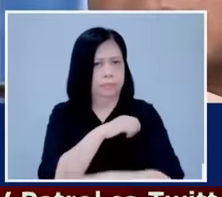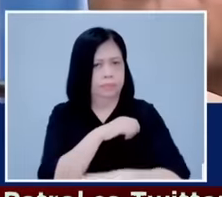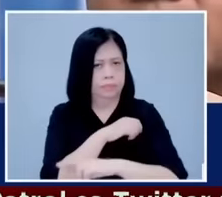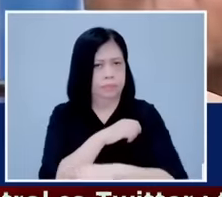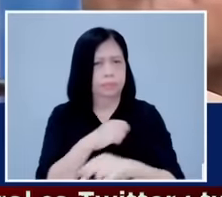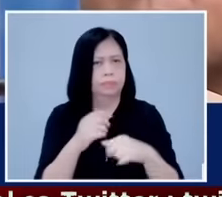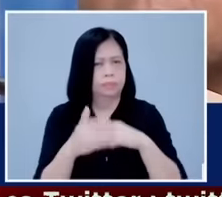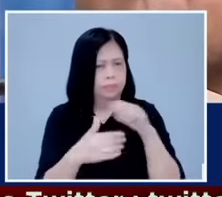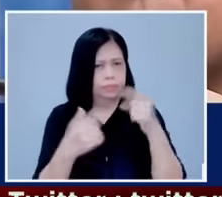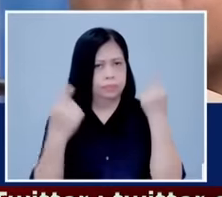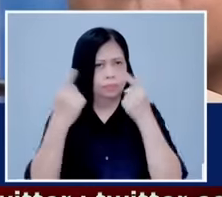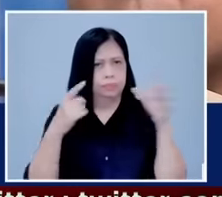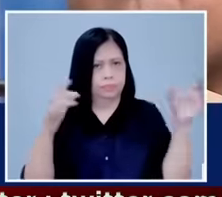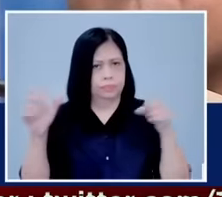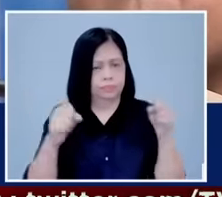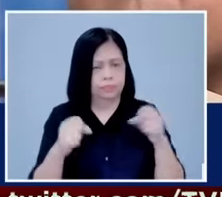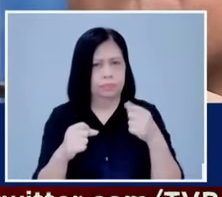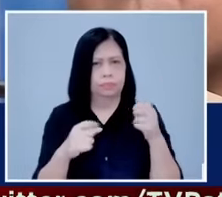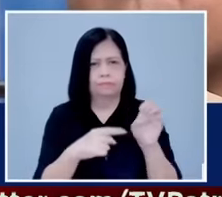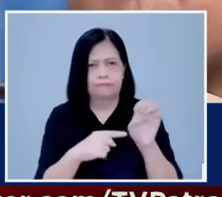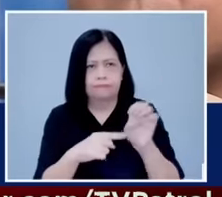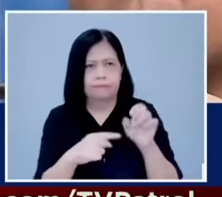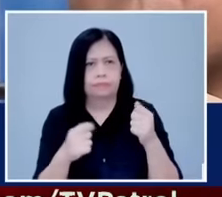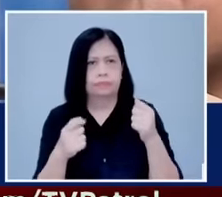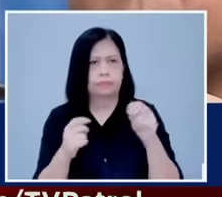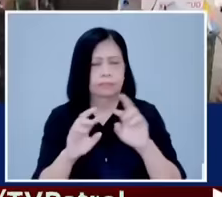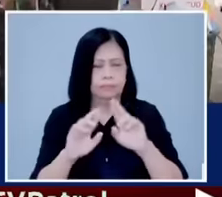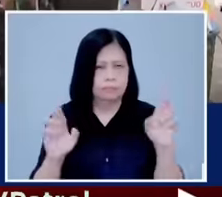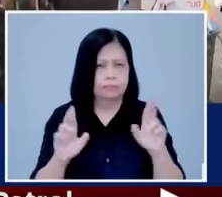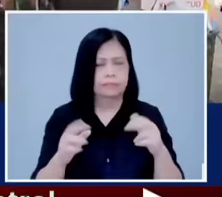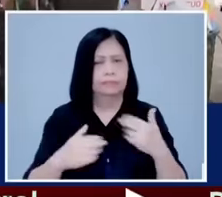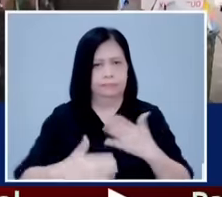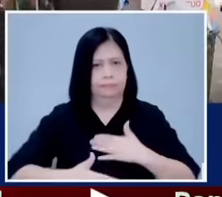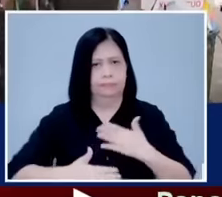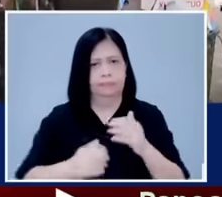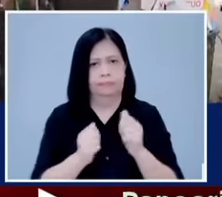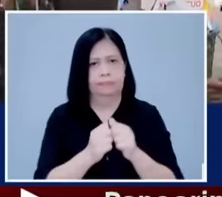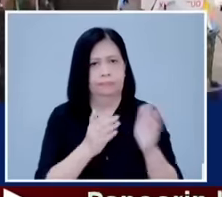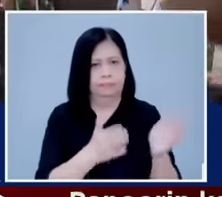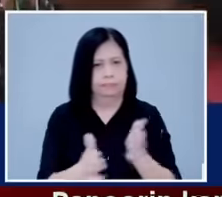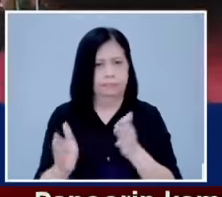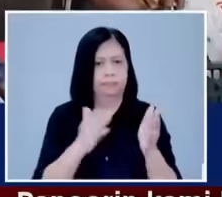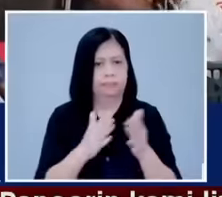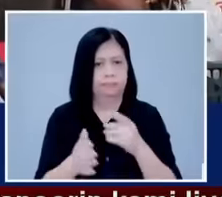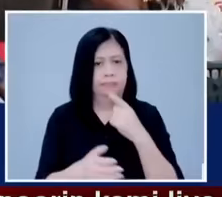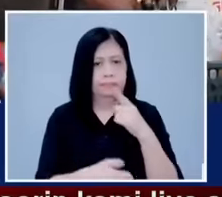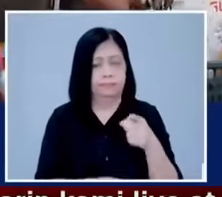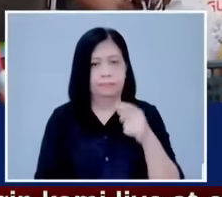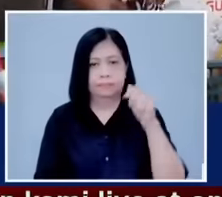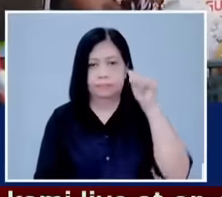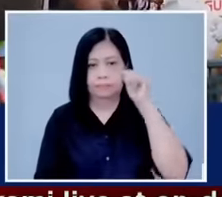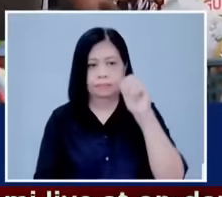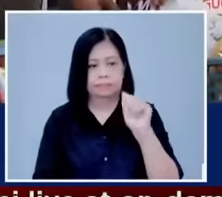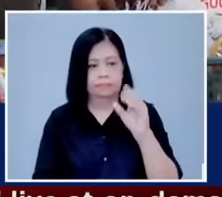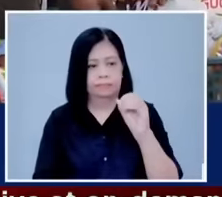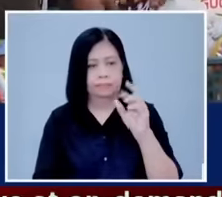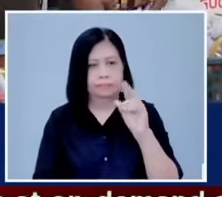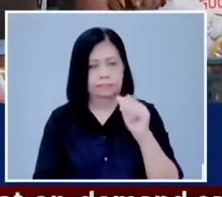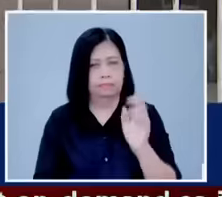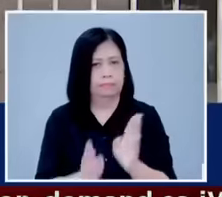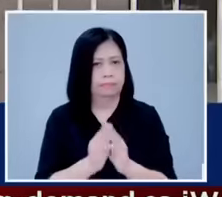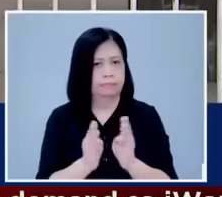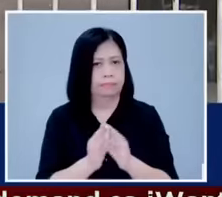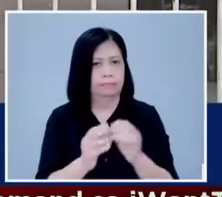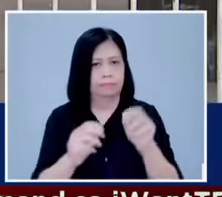kinonsider na nila na pwede mangyari, and I'm happy with their preparations. Kinumpirma din ni Acorda na nagpulong sa Malacanang para sa